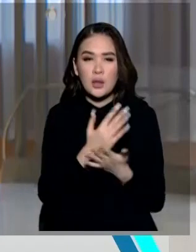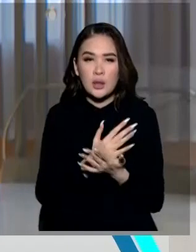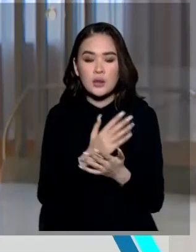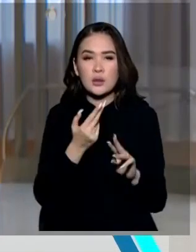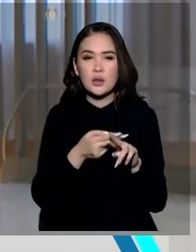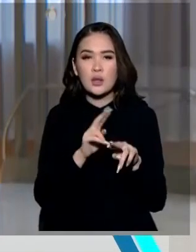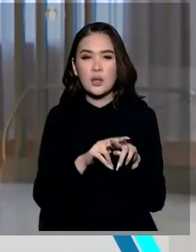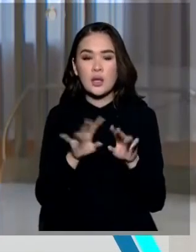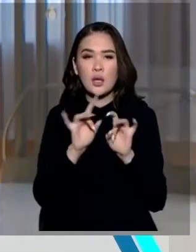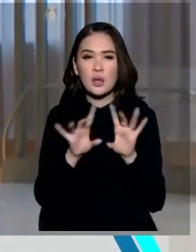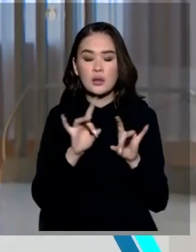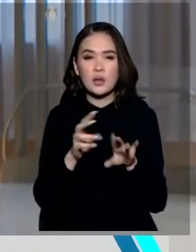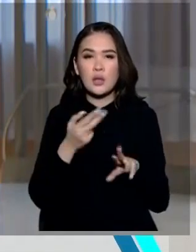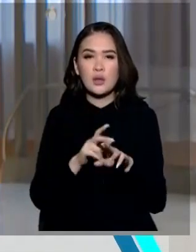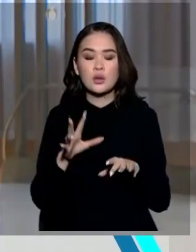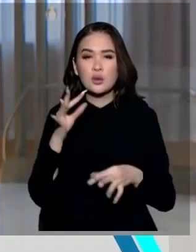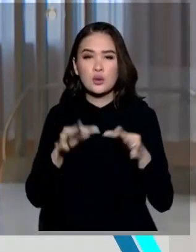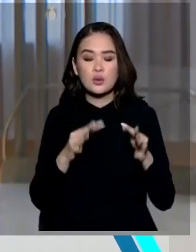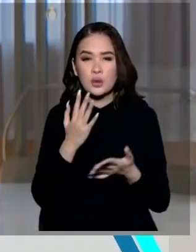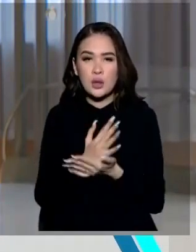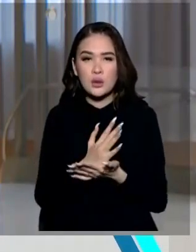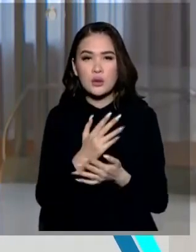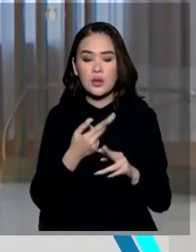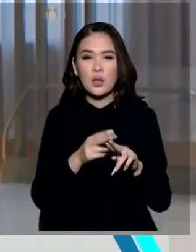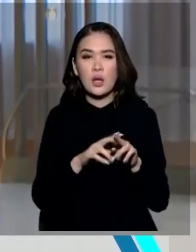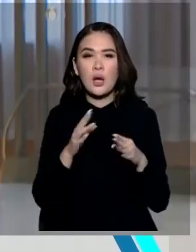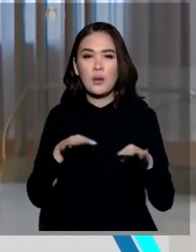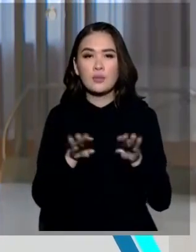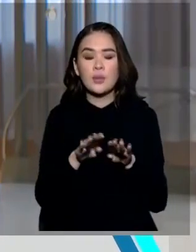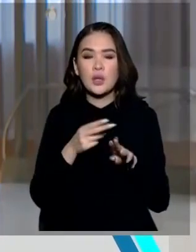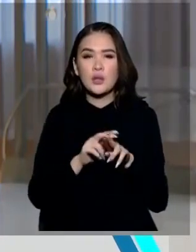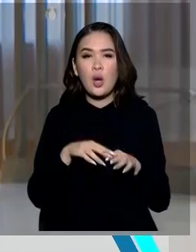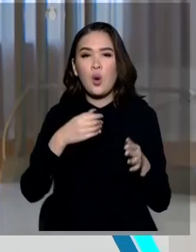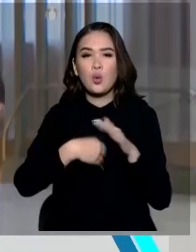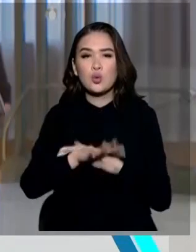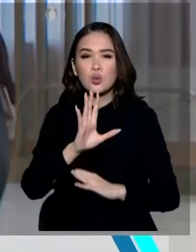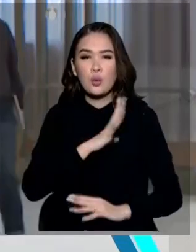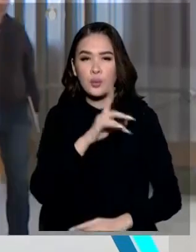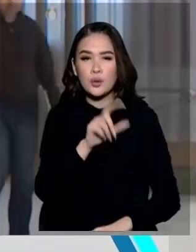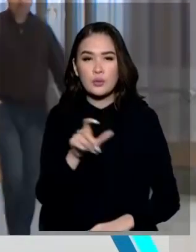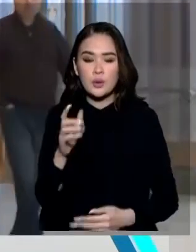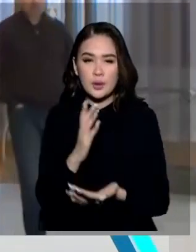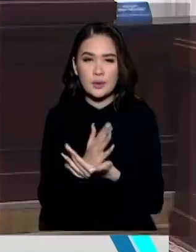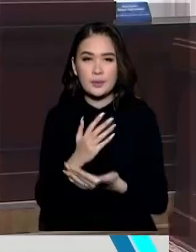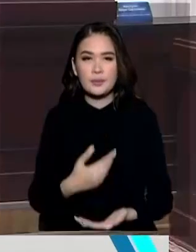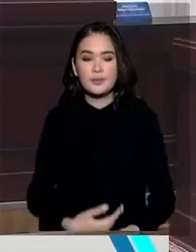бар. Мысалы, қызмет етуші судьялар бар, сонымен қатар отставкаға шыққан судьялар бар бізде.